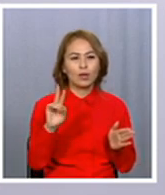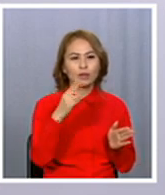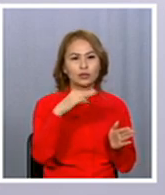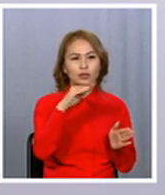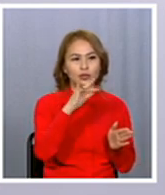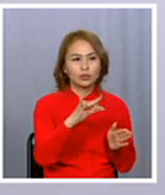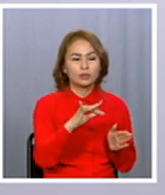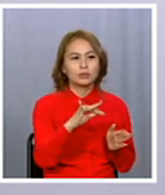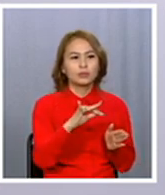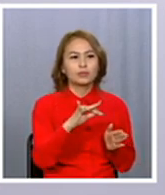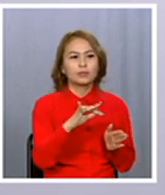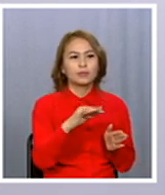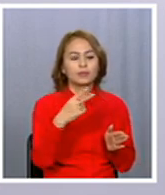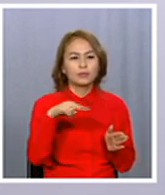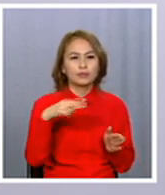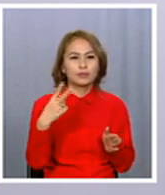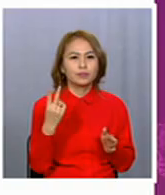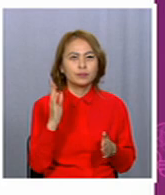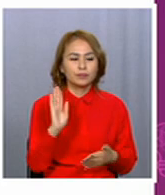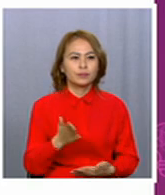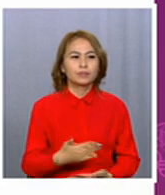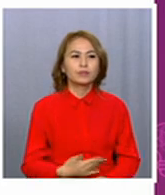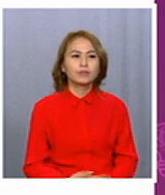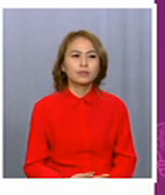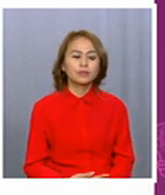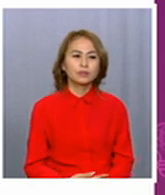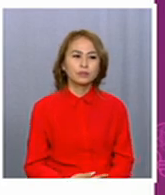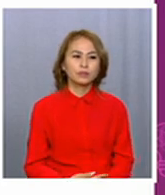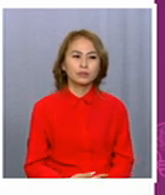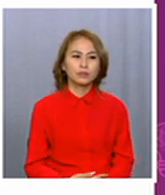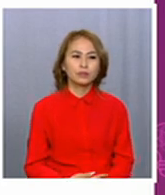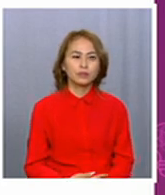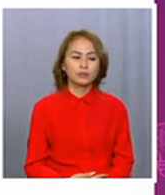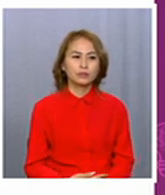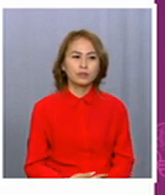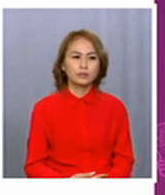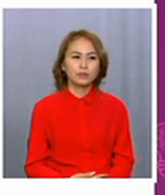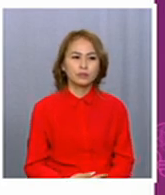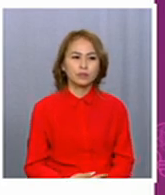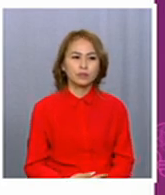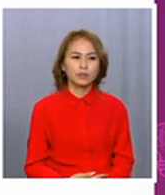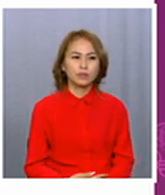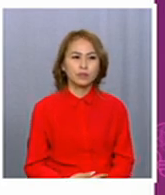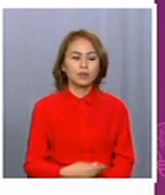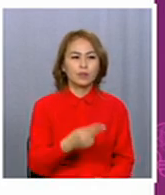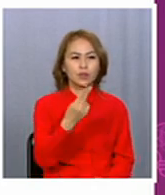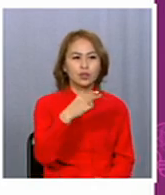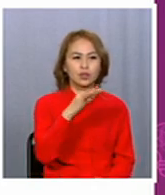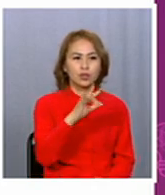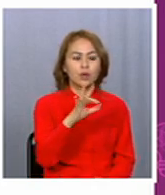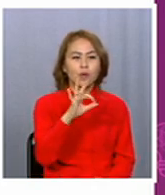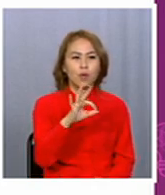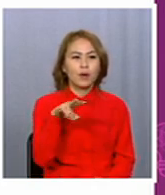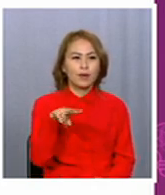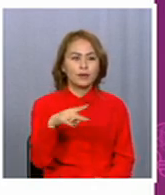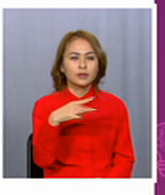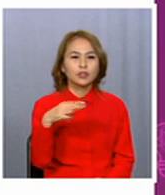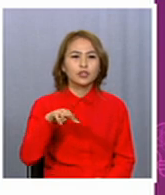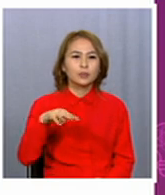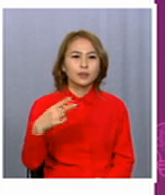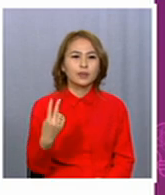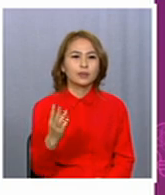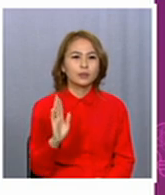сәулеміз 22 градусқа келіп тоқтап тұр. Олай болса GOL бұрышы 22